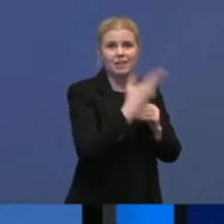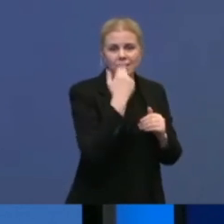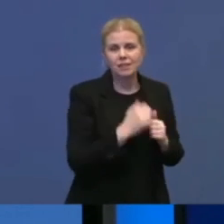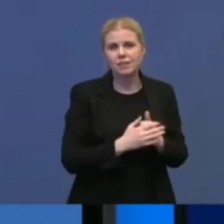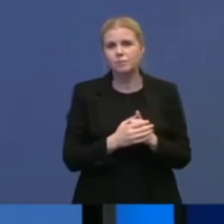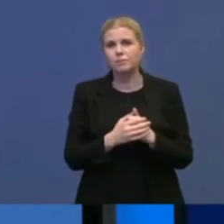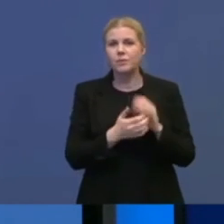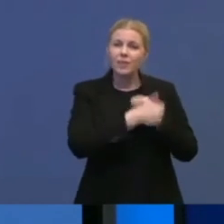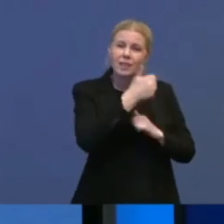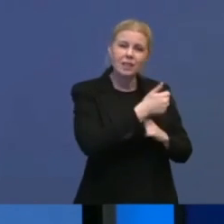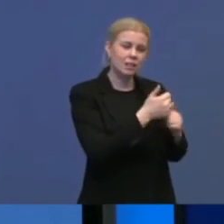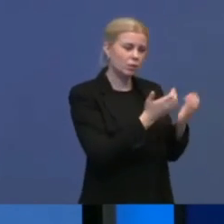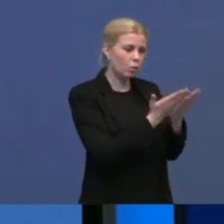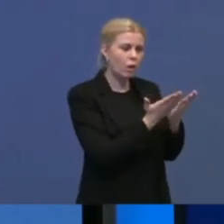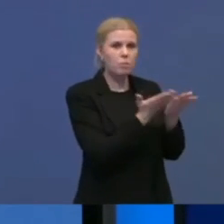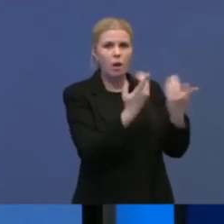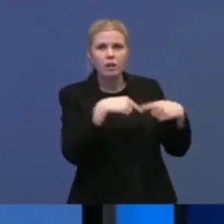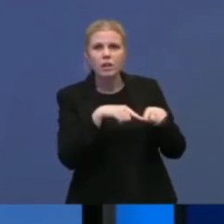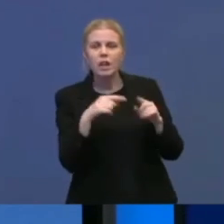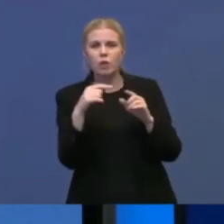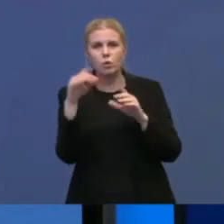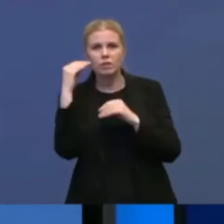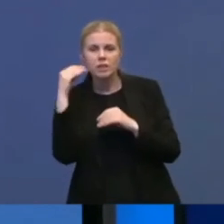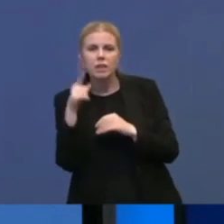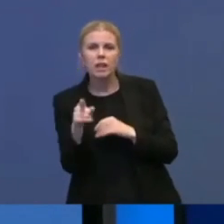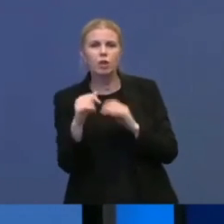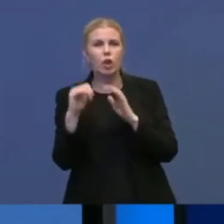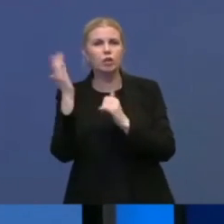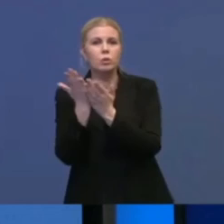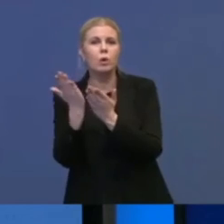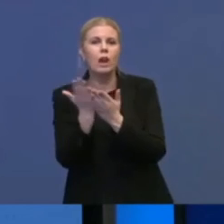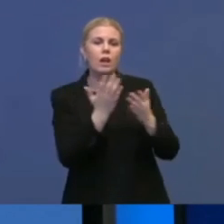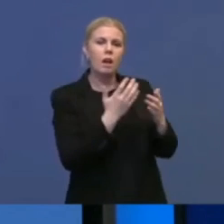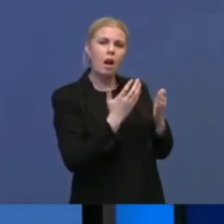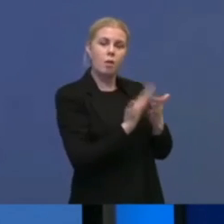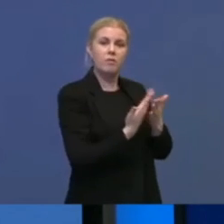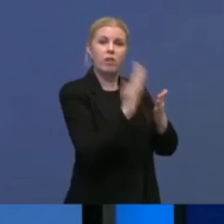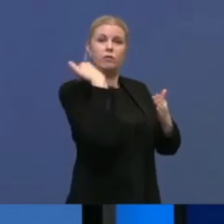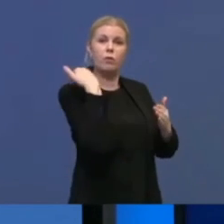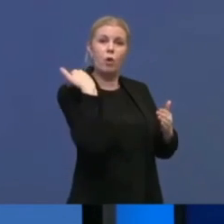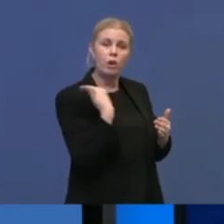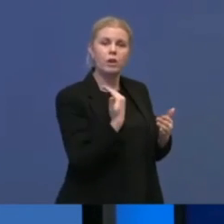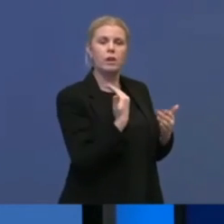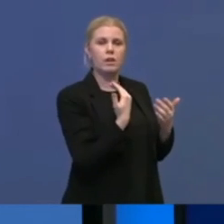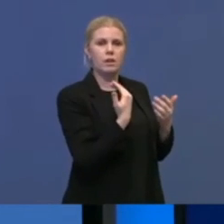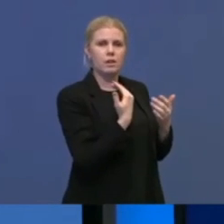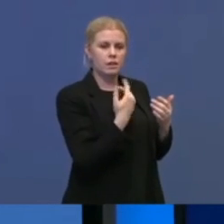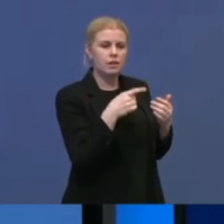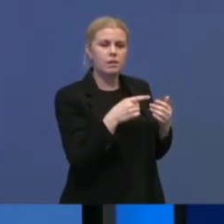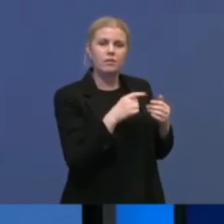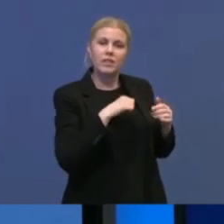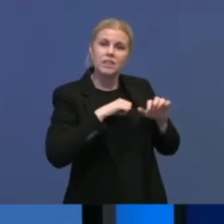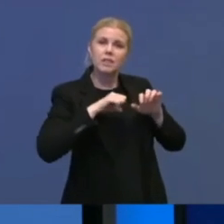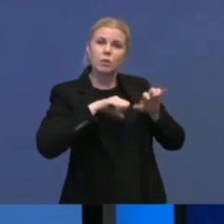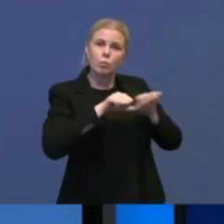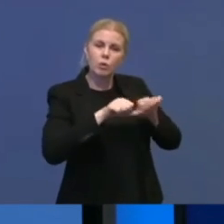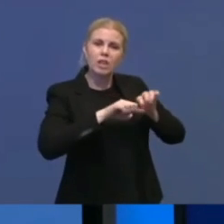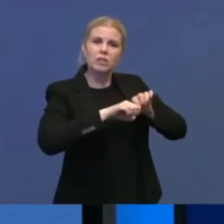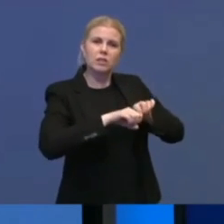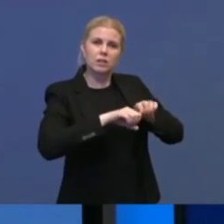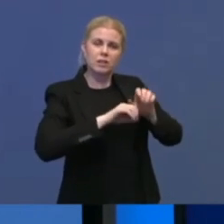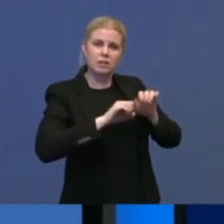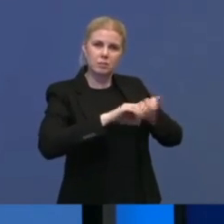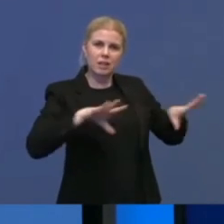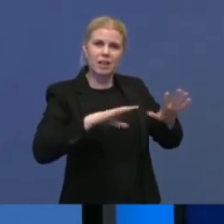Isbeddellu du waxa isiggo niya muhim ugujihiin skulada xaddanuyinka maa hadiyada sariya jama'adaha. Oo ay lattalintu ahayd isparisiya chokta